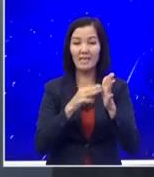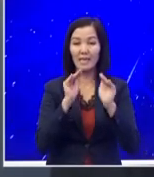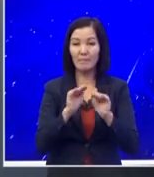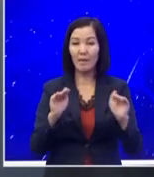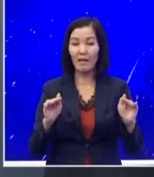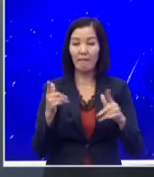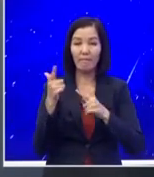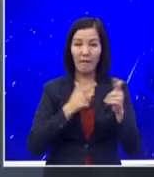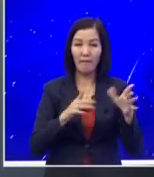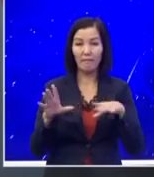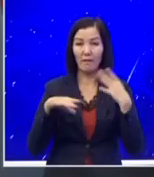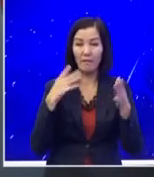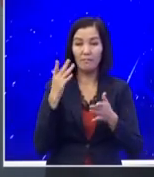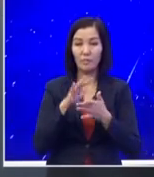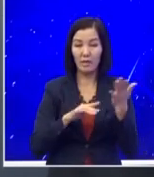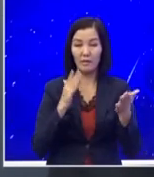деп ойлаймын.